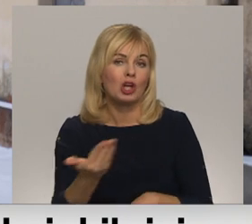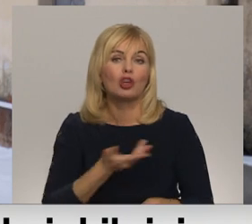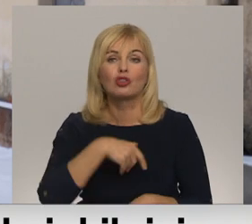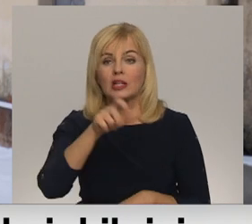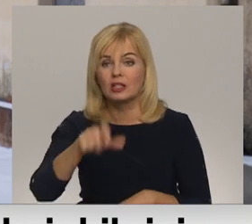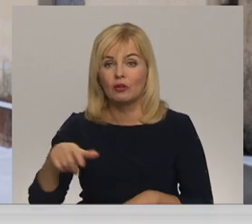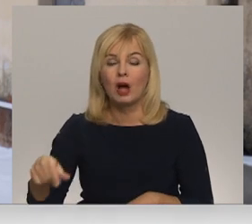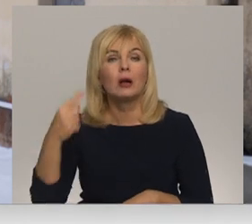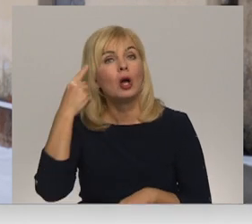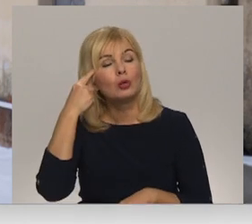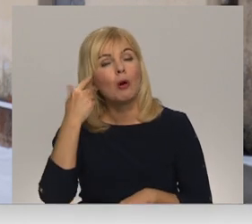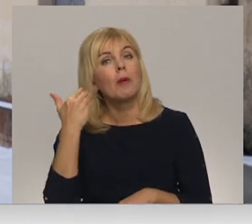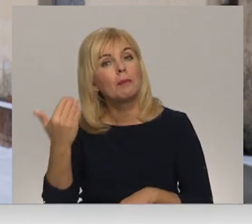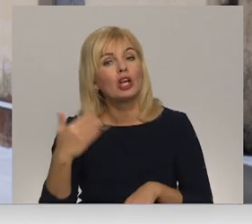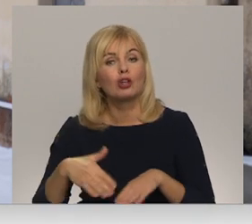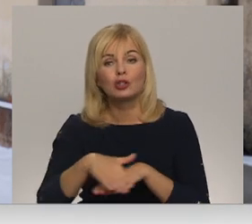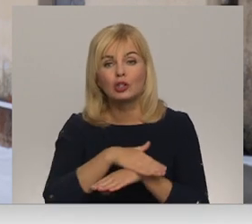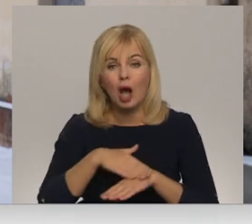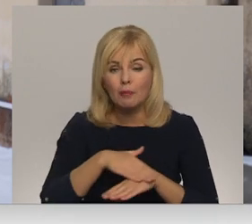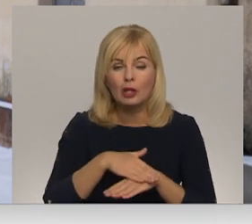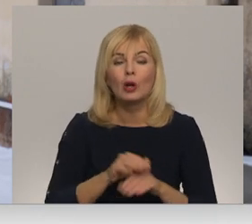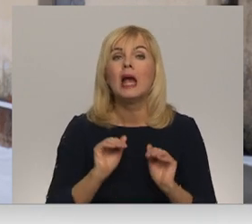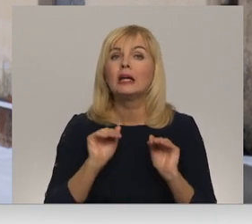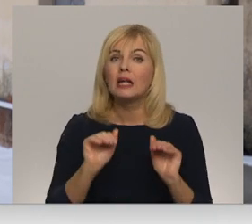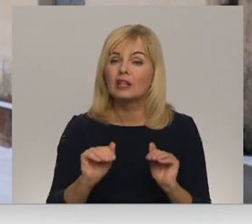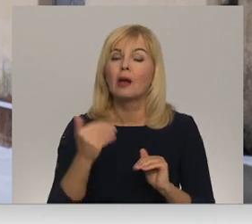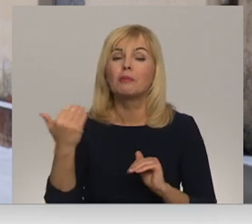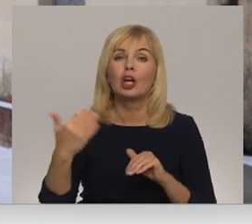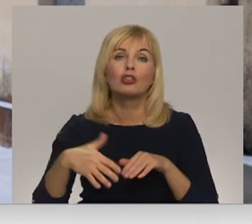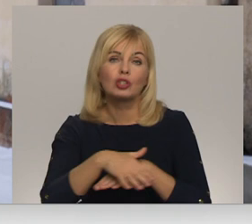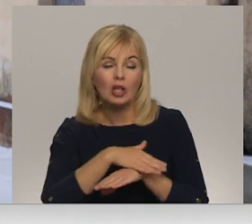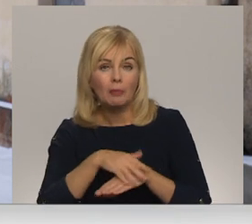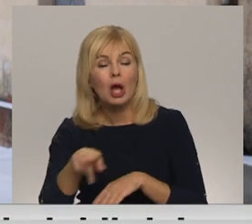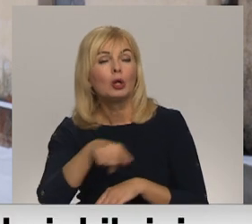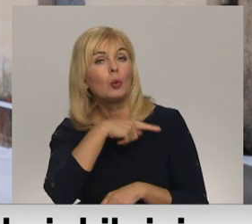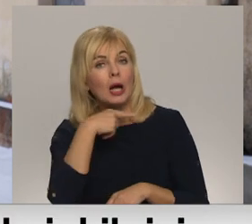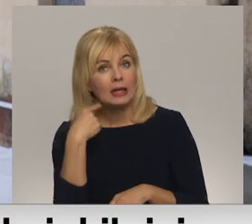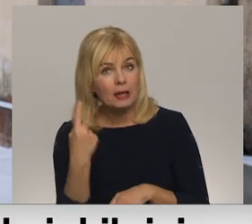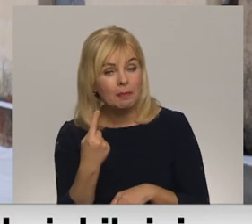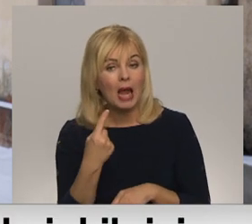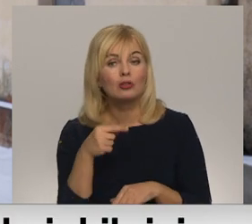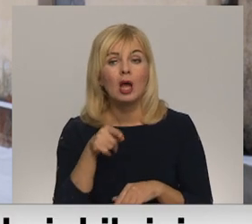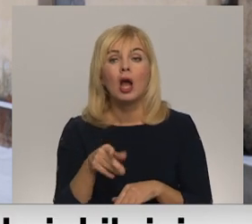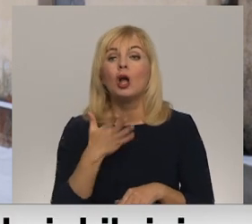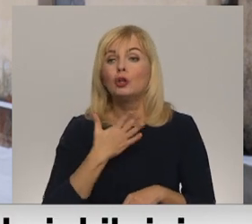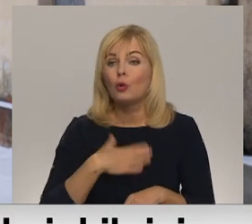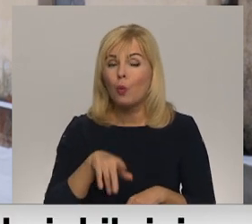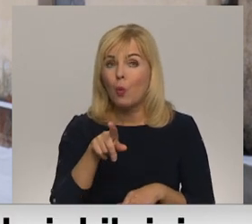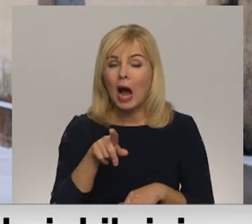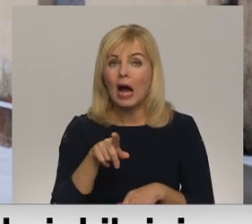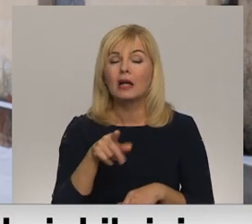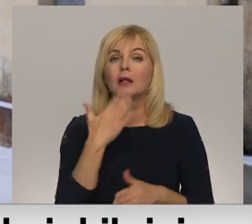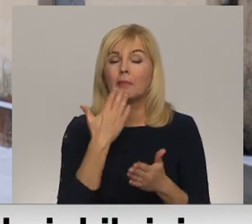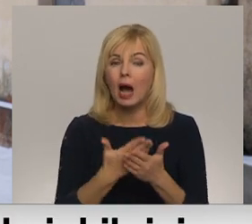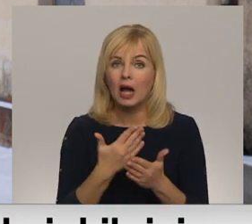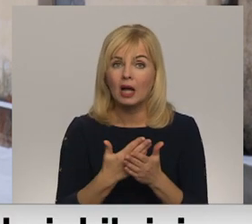ir domāts sabiedrībai. Viņš iesvētīts, ka sabiedrība to gribējusi. Un tā ir ļoti liela zīme arī